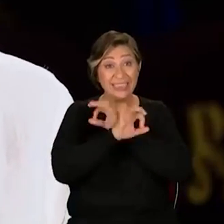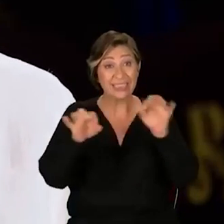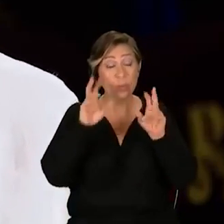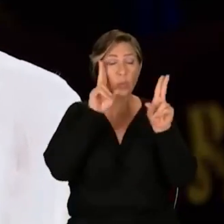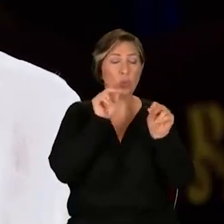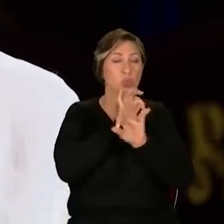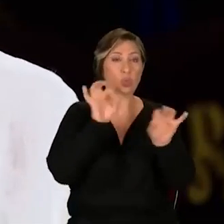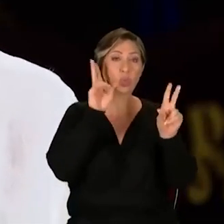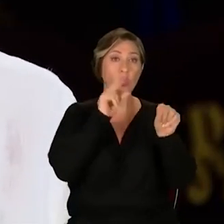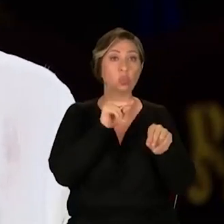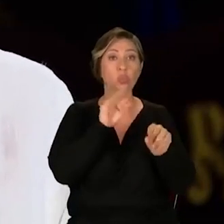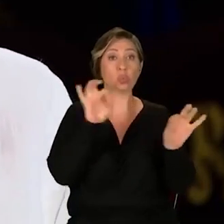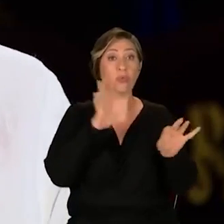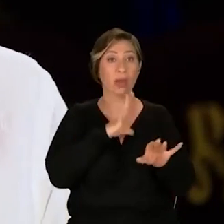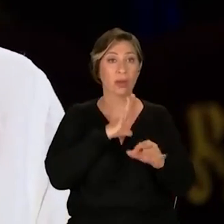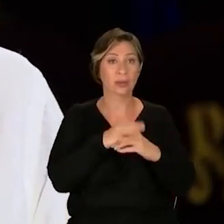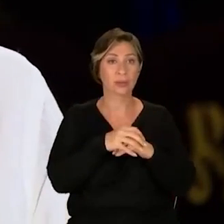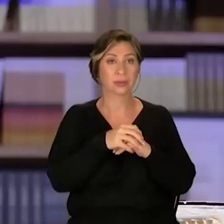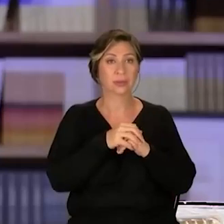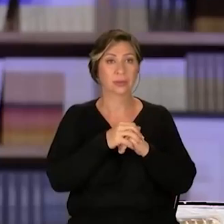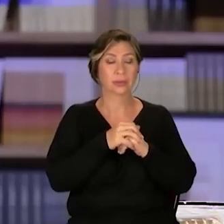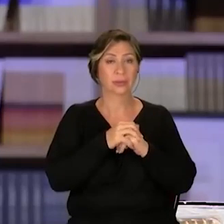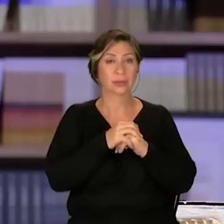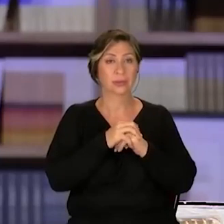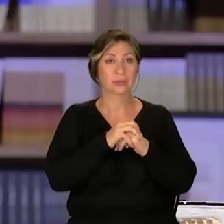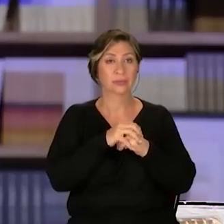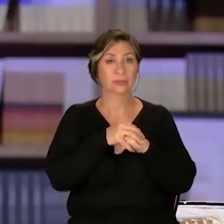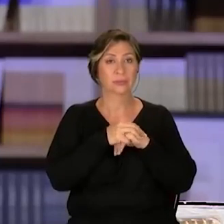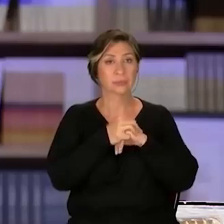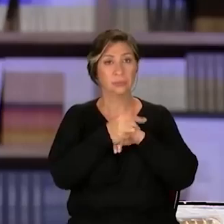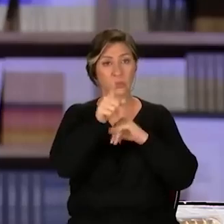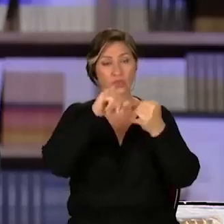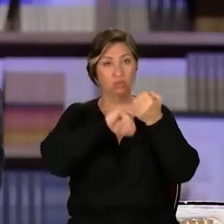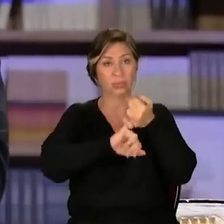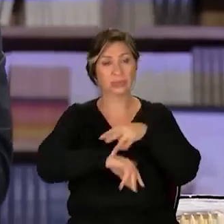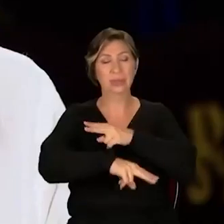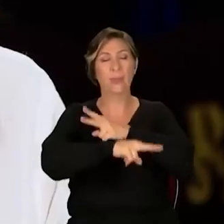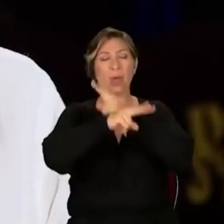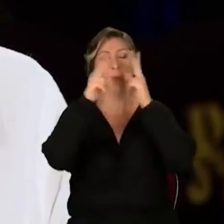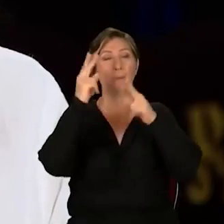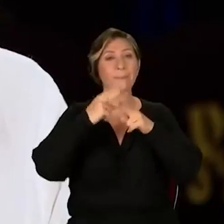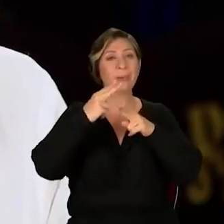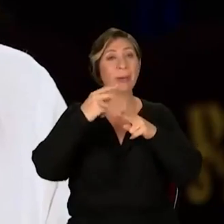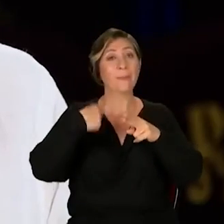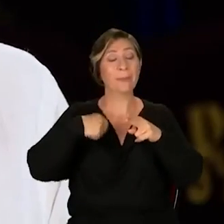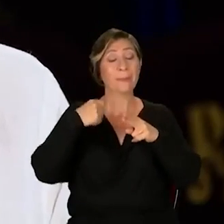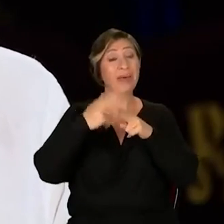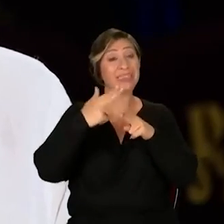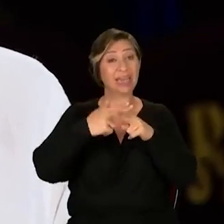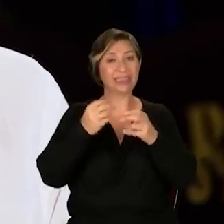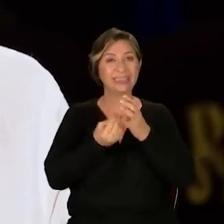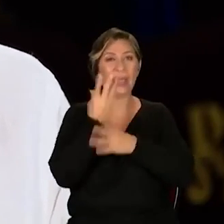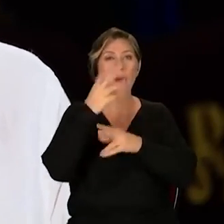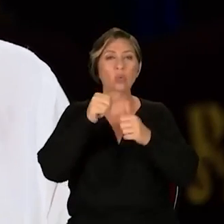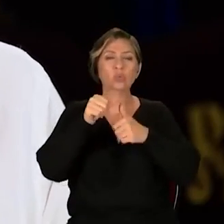bir uykusuzluk var. Öyle mi? Siz cumartesi sabahı, pazar sabahı uzun uzun uyuduğunuz